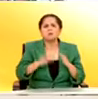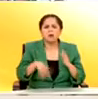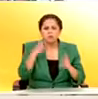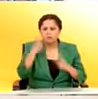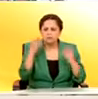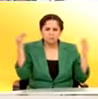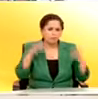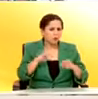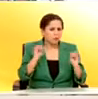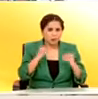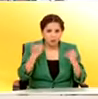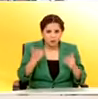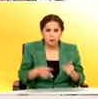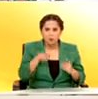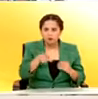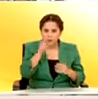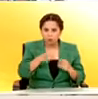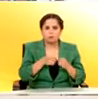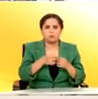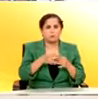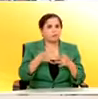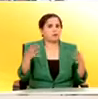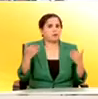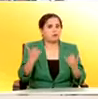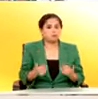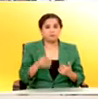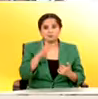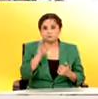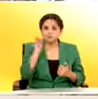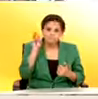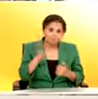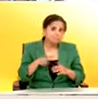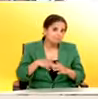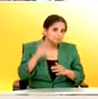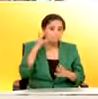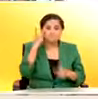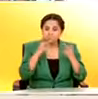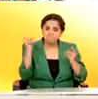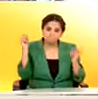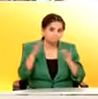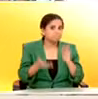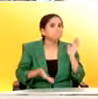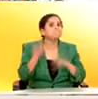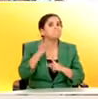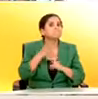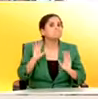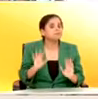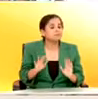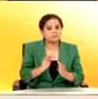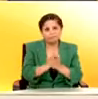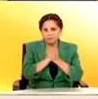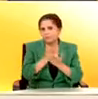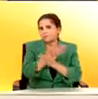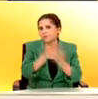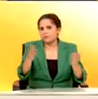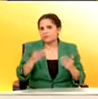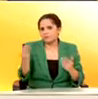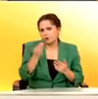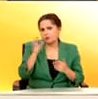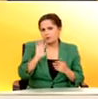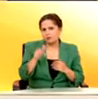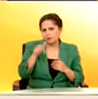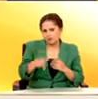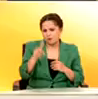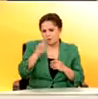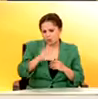थे। अब यह संख्या भी बढ़कर 30,000 से अधिक हो गई है। साथियों, कुछ ही हफ्तों